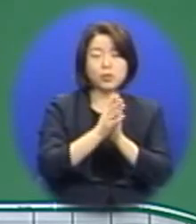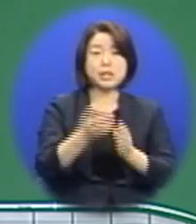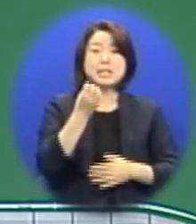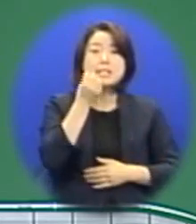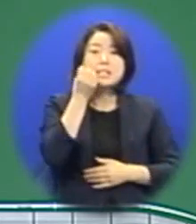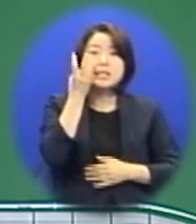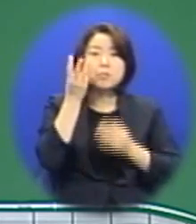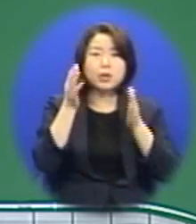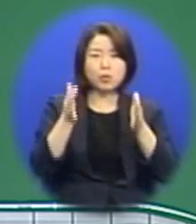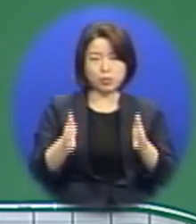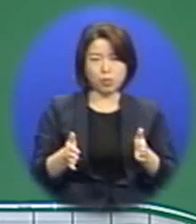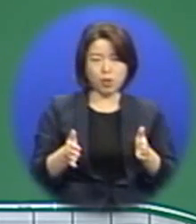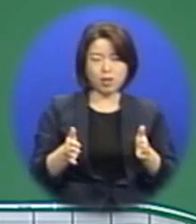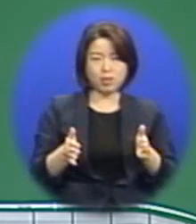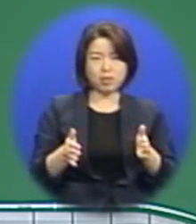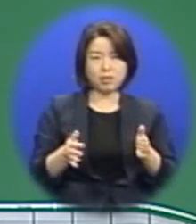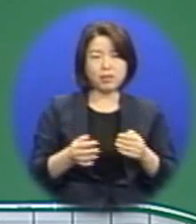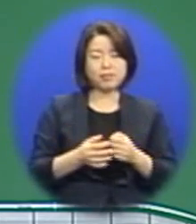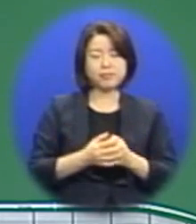해서 3개월을.